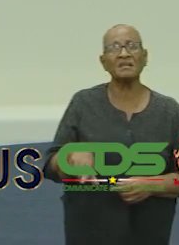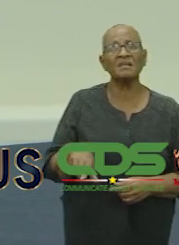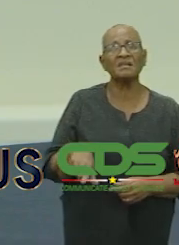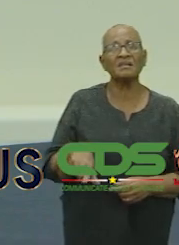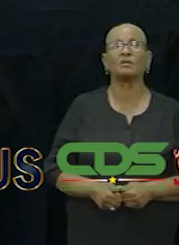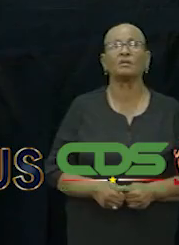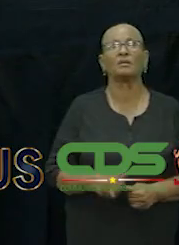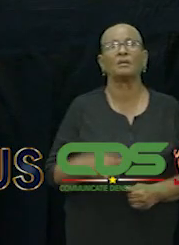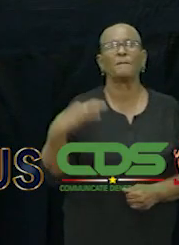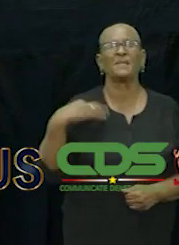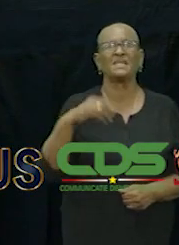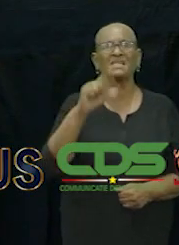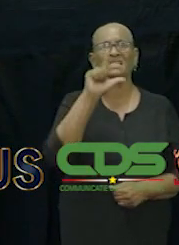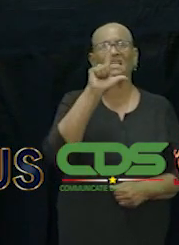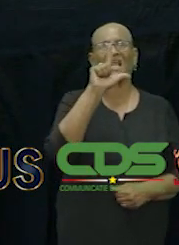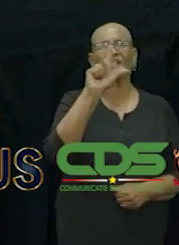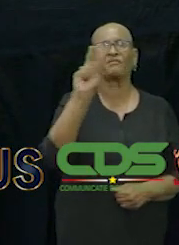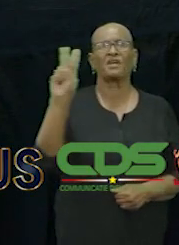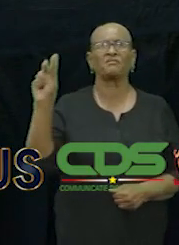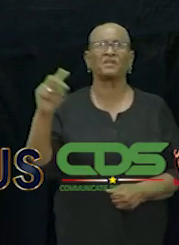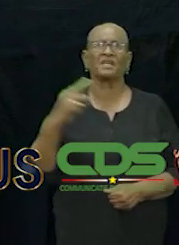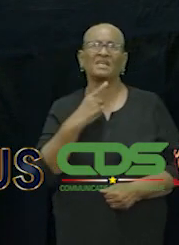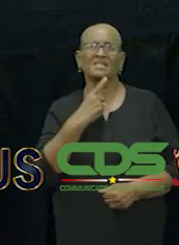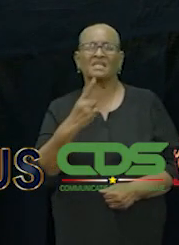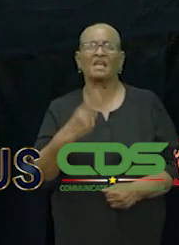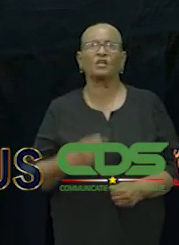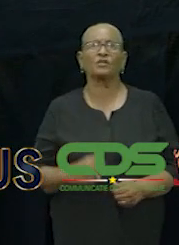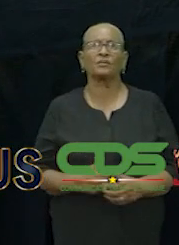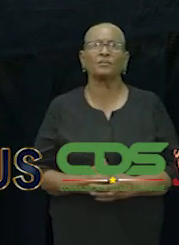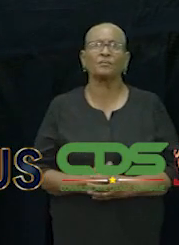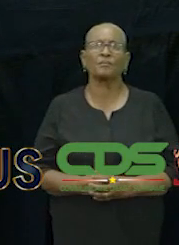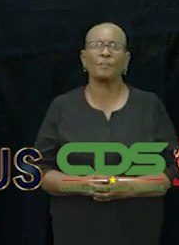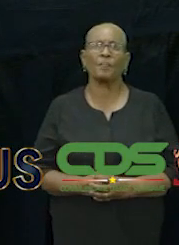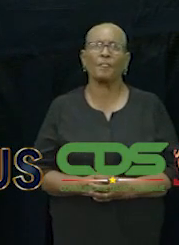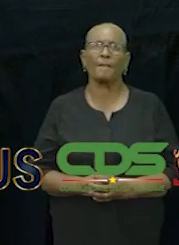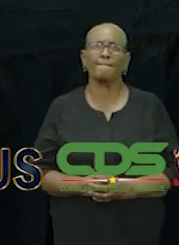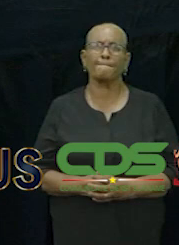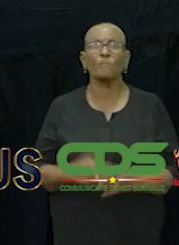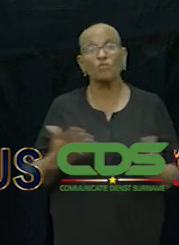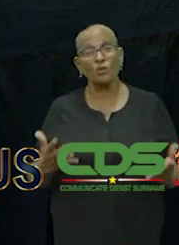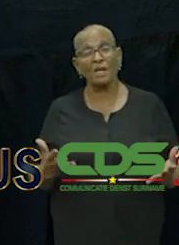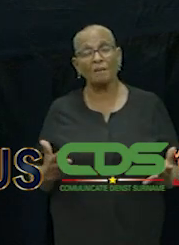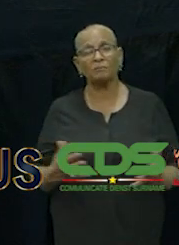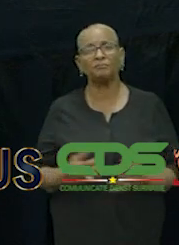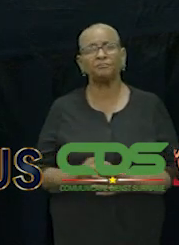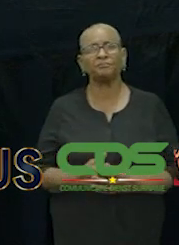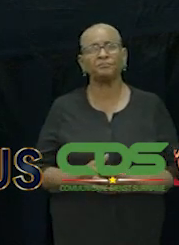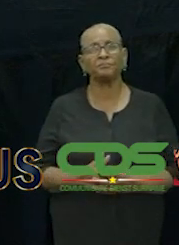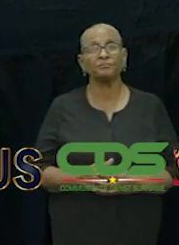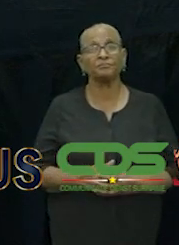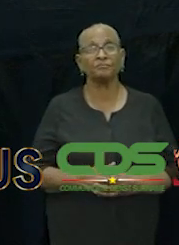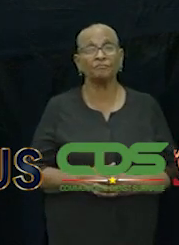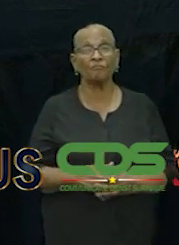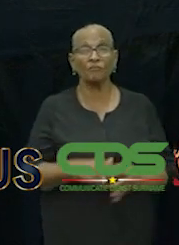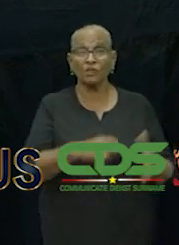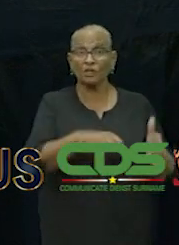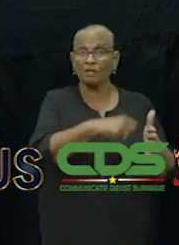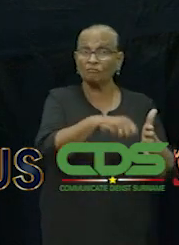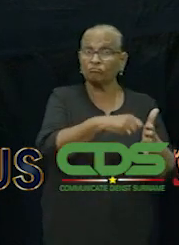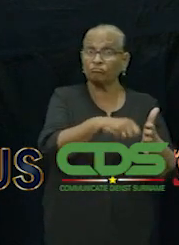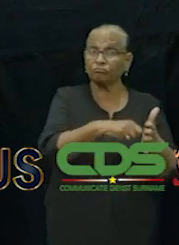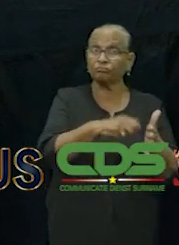noem het een beetje grof, uitbuiting van de kleine man door de groteren. En daarvoor hebben ze